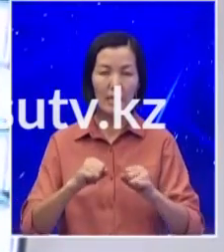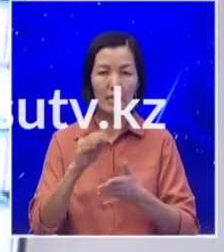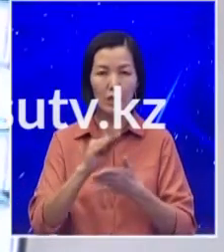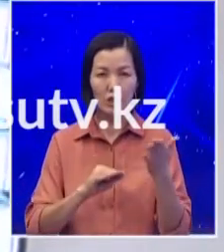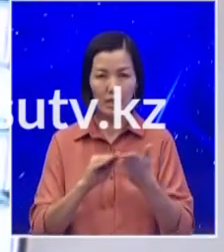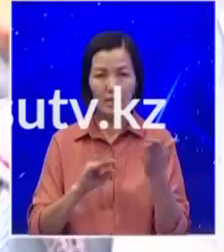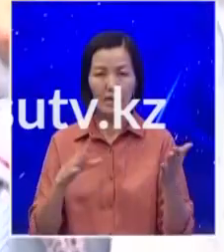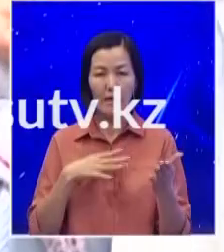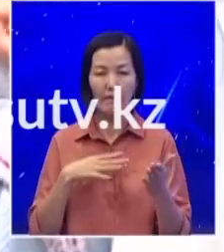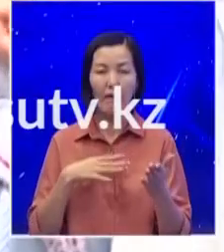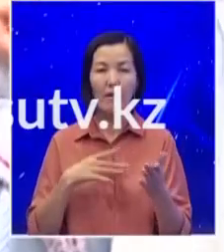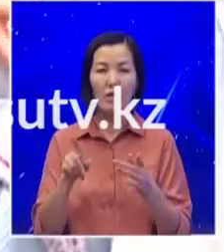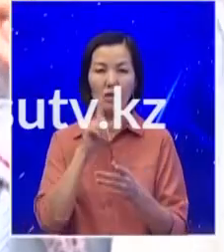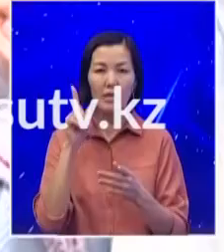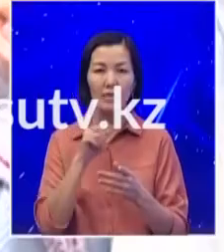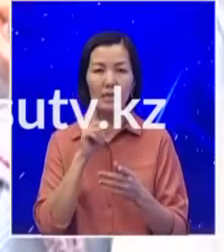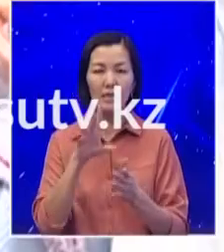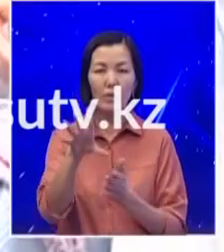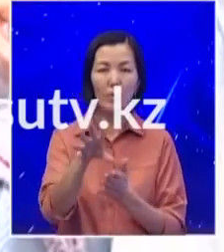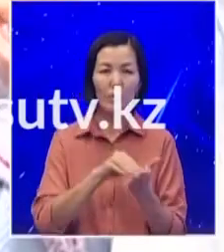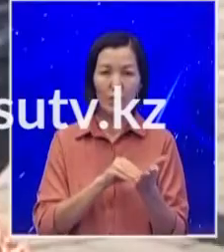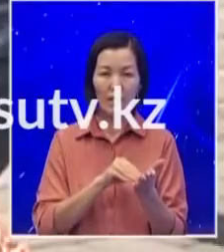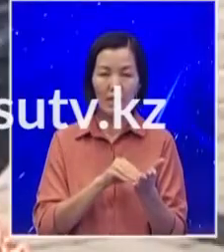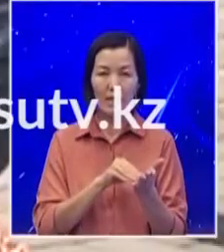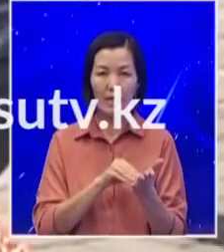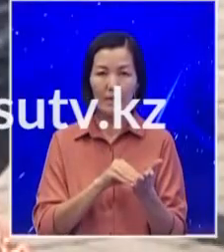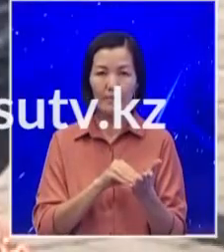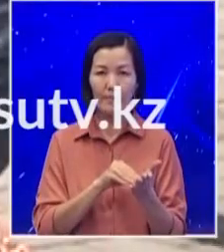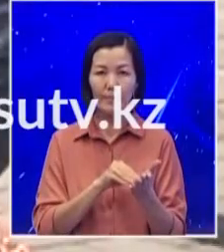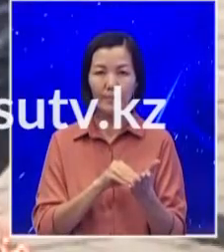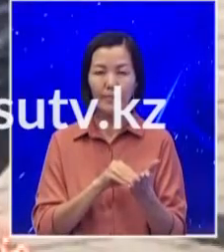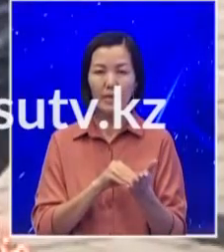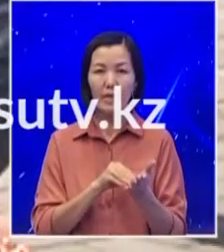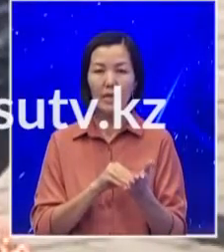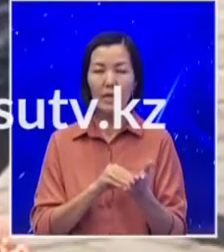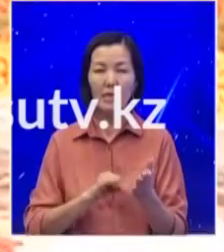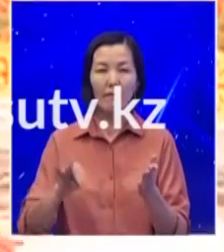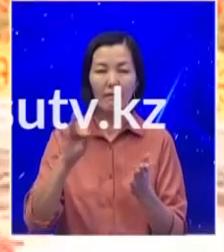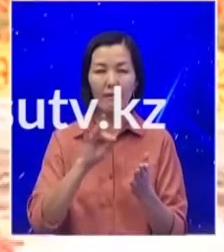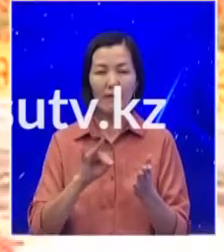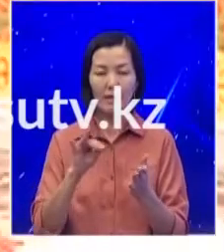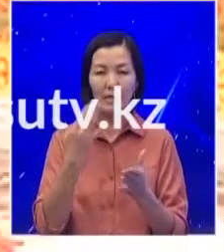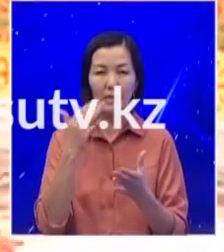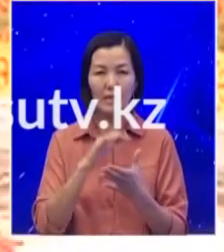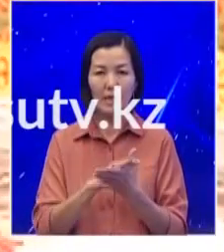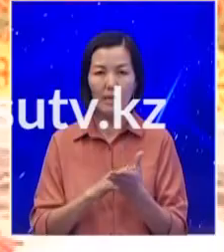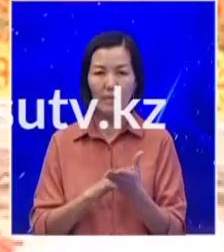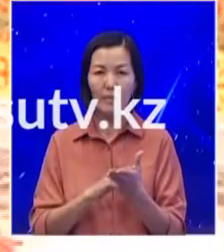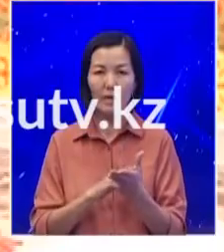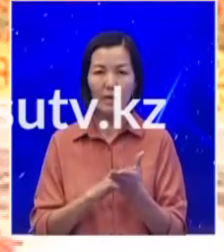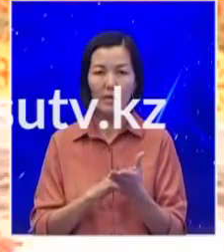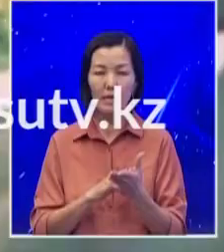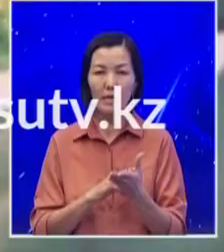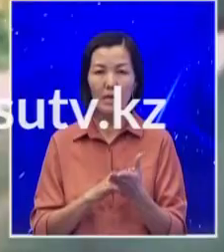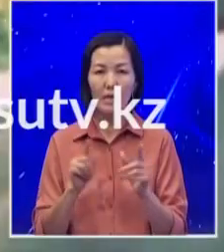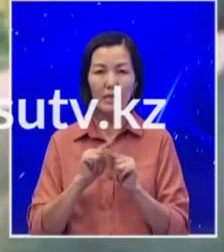Жас ұрпақтың өнегелі тәрбие алып, көшегесін танып, кешелі көш бастауына даңғыл жол